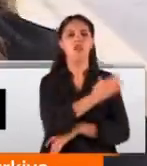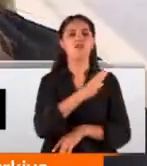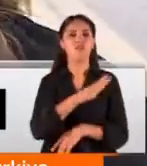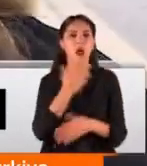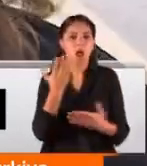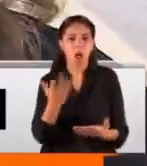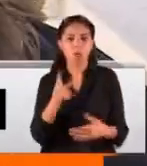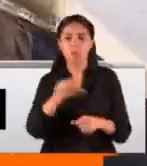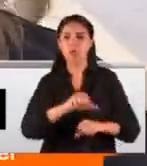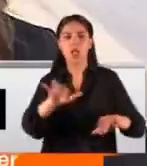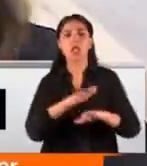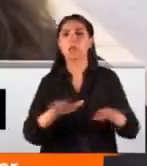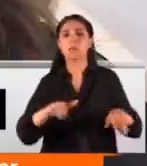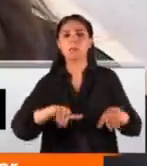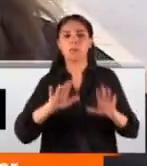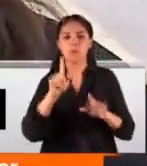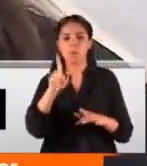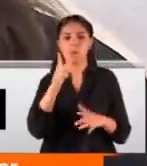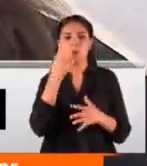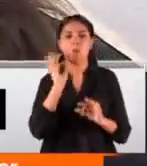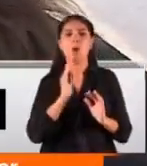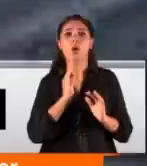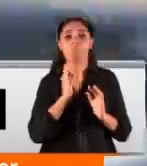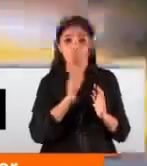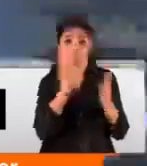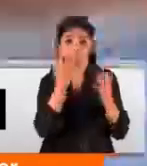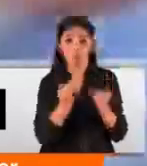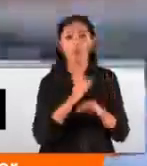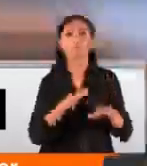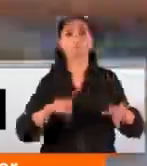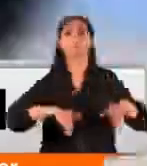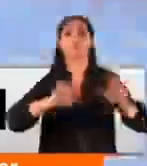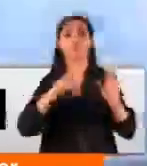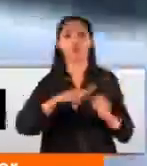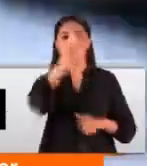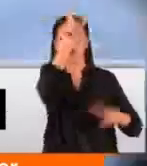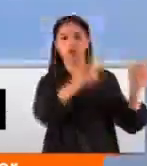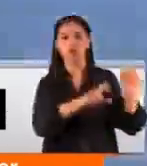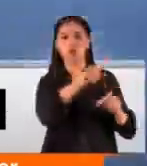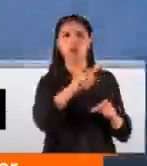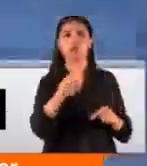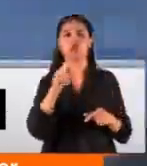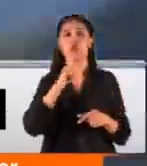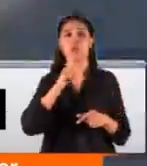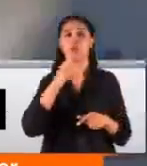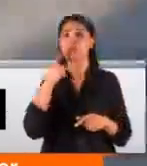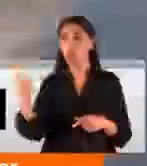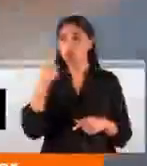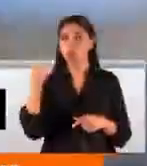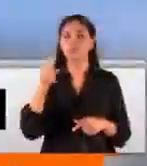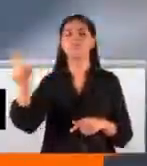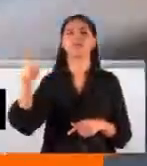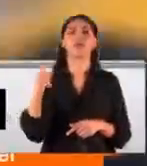ama bu bitmiş bir salgın değil. Zaten böyle giderse de bitecek bir salgın da değil. Yolcuların ısrarına dayanamayan taksici arızayı bahane